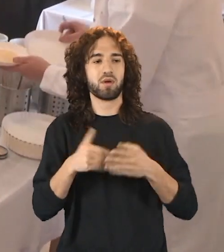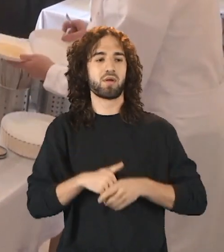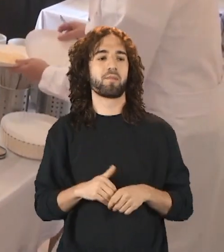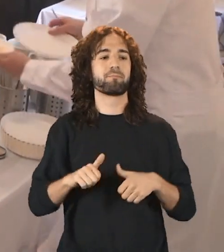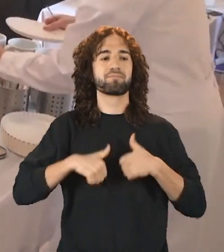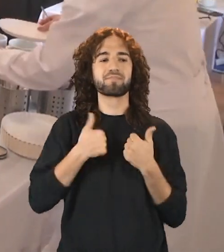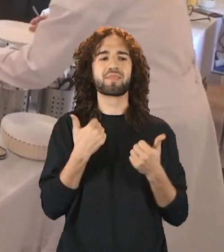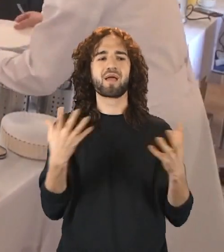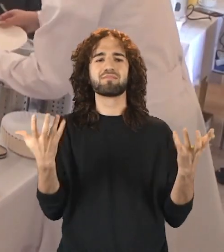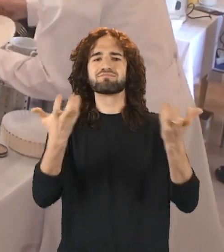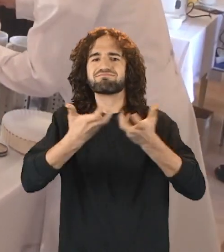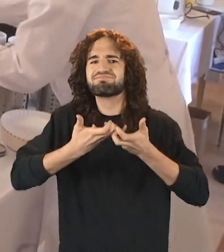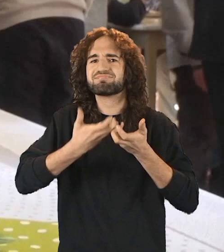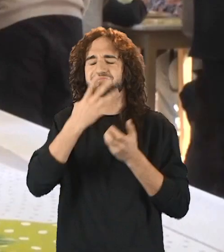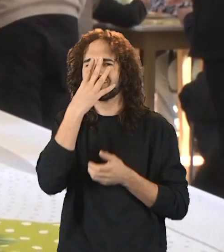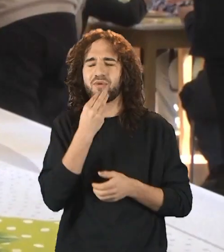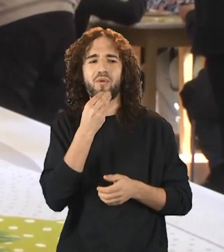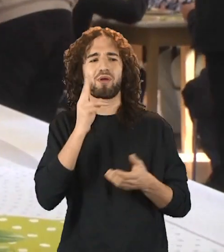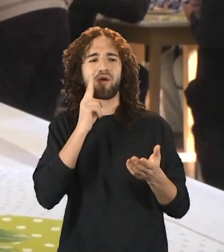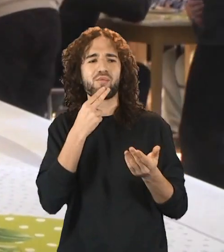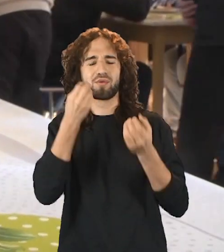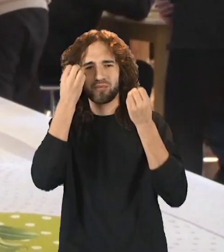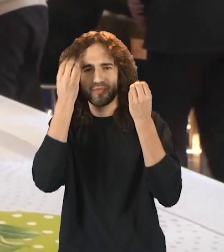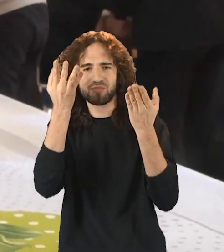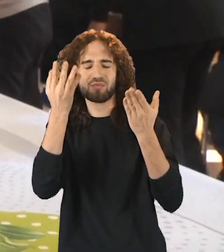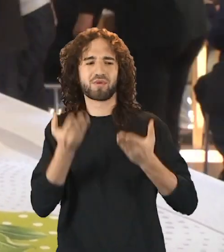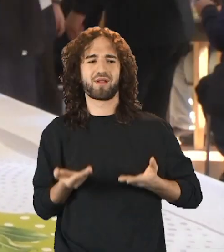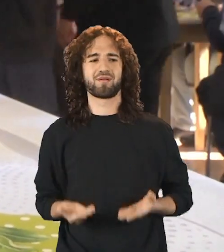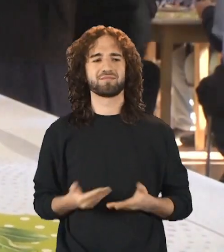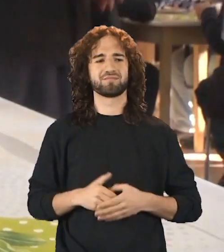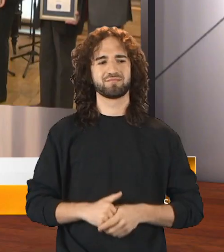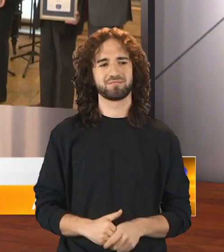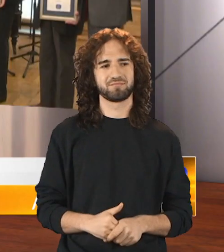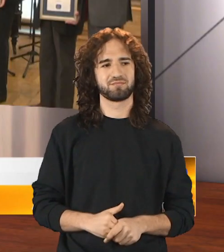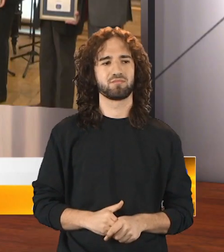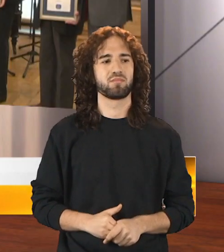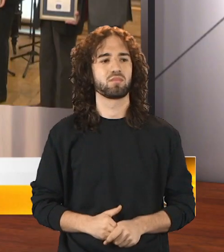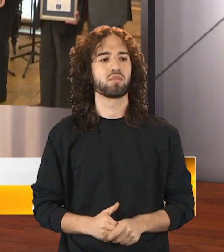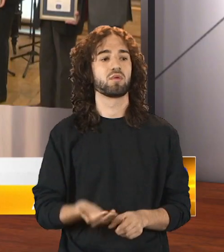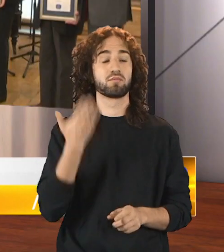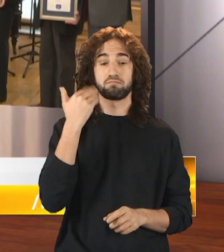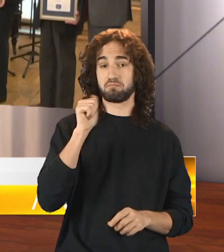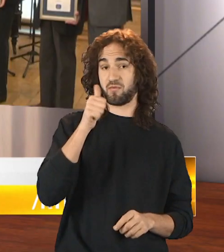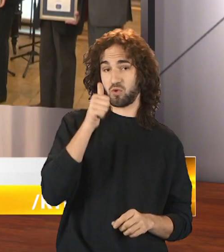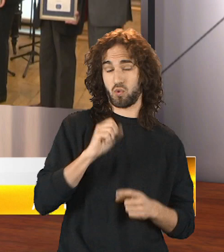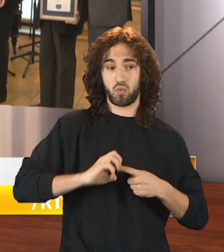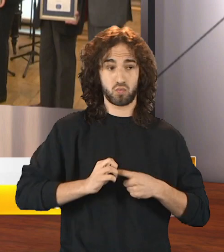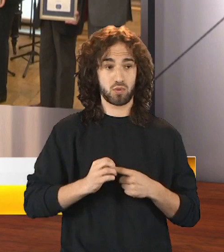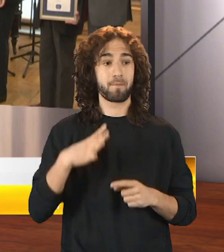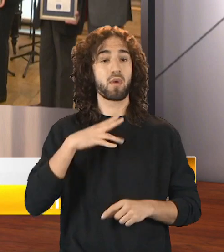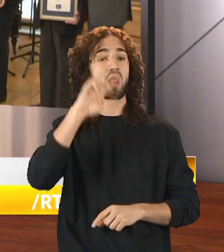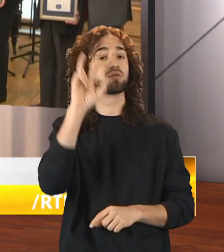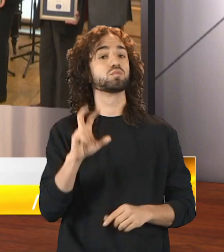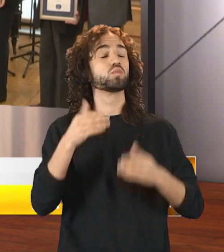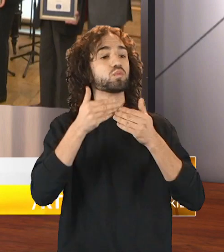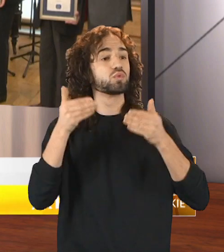do integracji i pokazania własnej kultury osób z dysfunkcją słuchu. 1 grudnia w Raciborskim Muzeum odbyła się